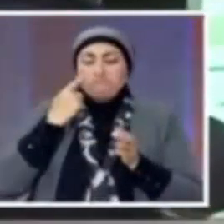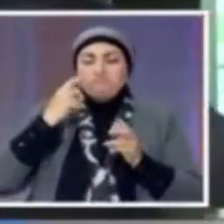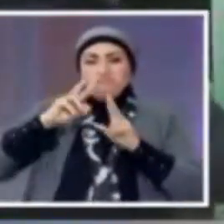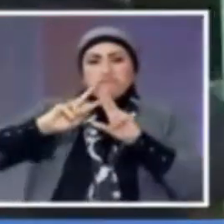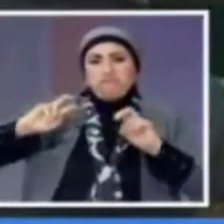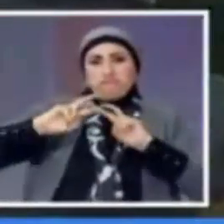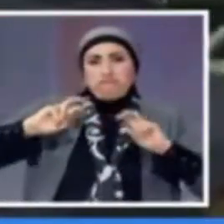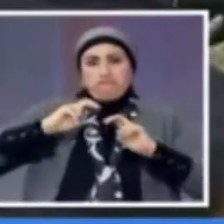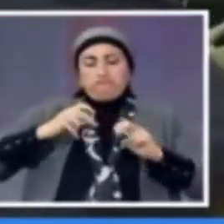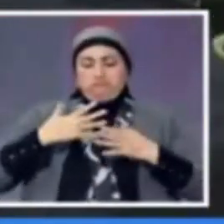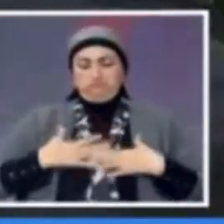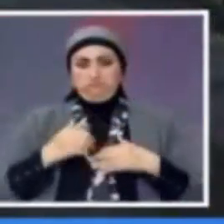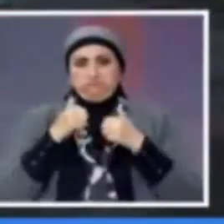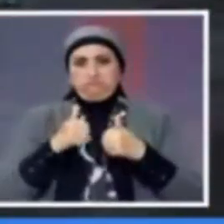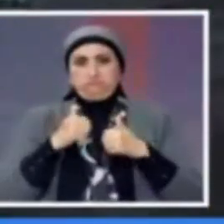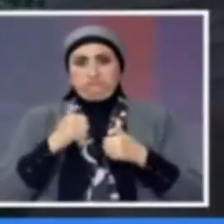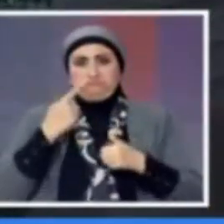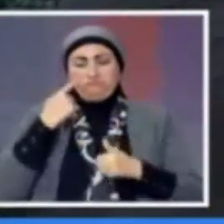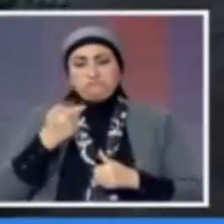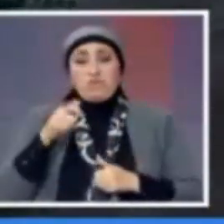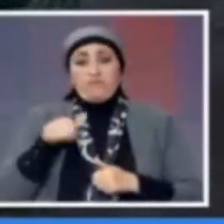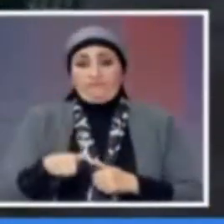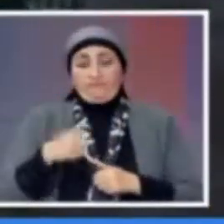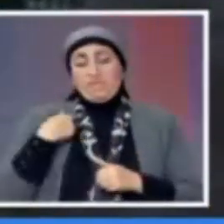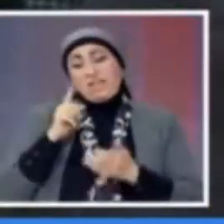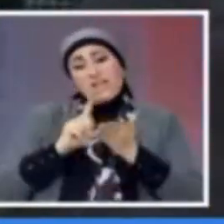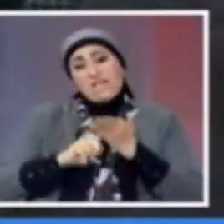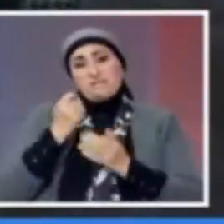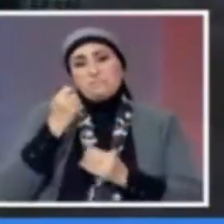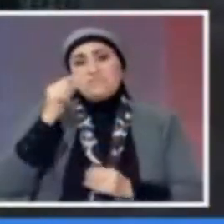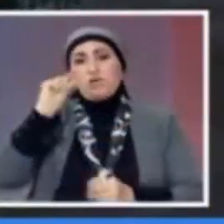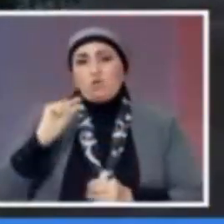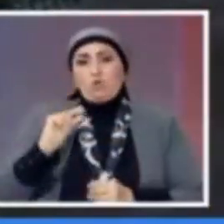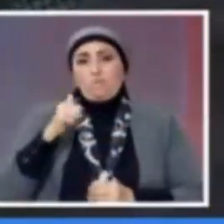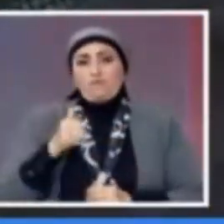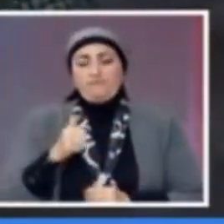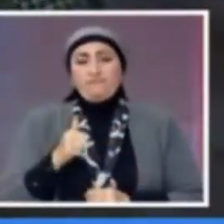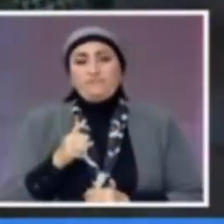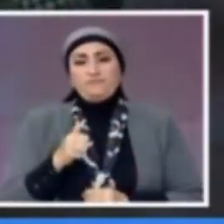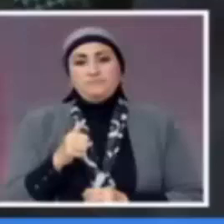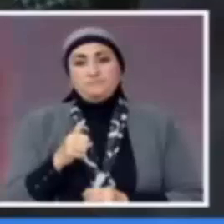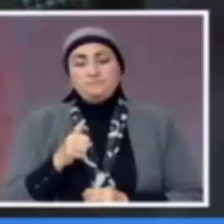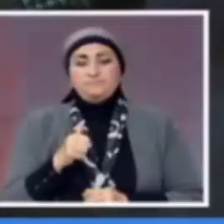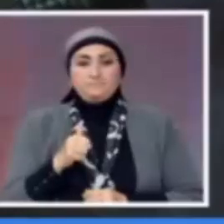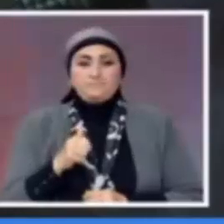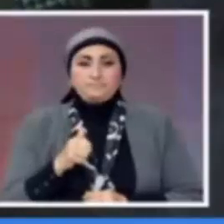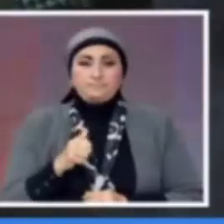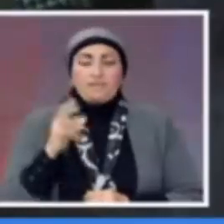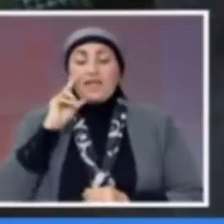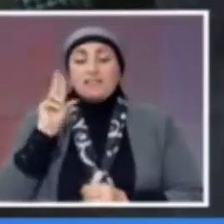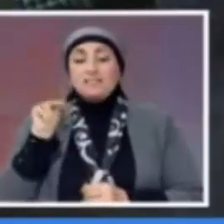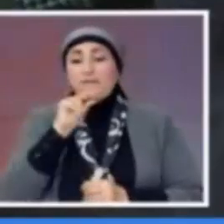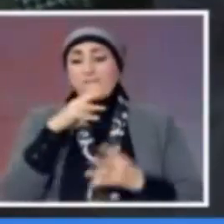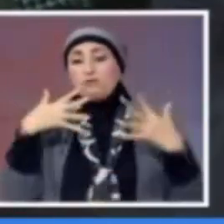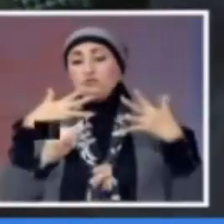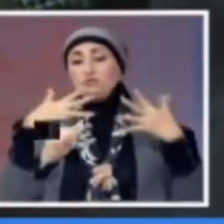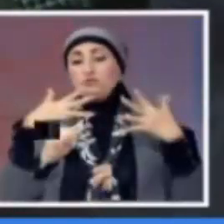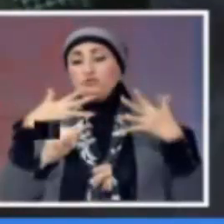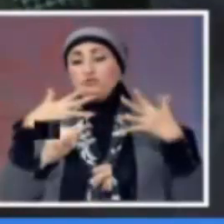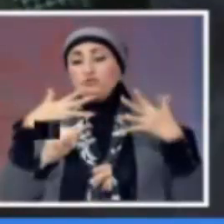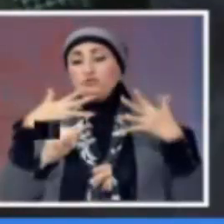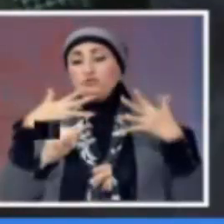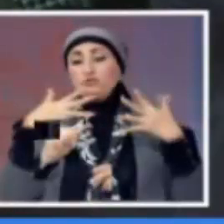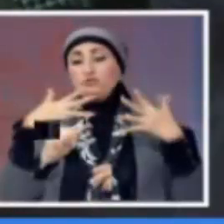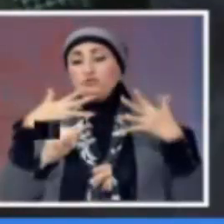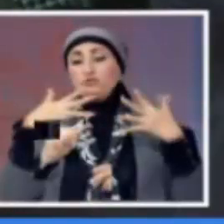وحتى يبقى سعرها منافس. واحنا طبعا وزارة الاوقاف كلها بمؤسساتها بالمتأسف بالشركات التابعة ليها والهيئات. اعراض بسيط